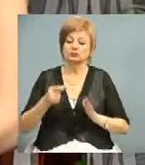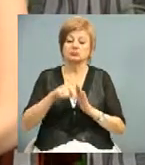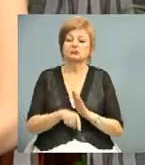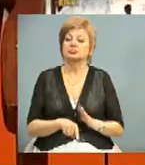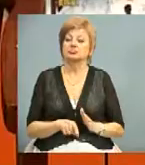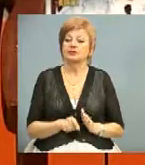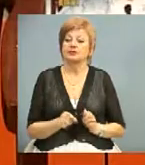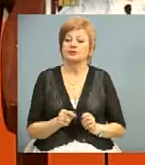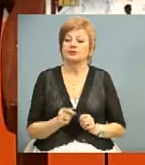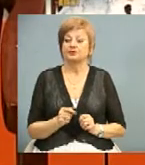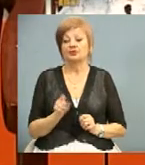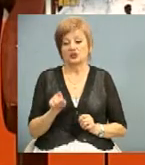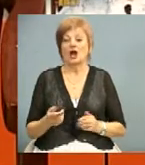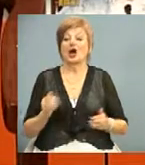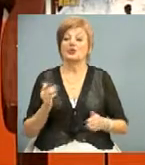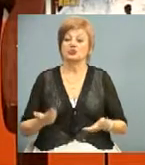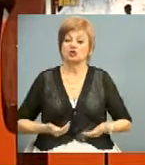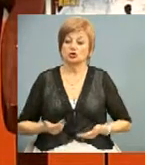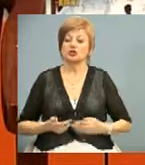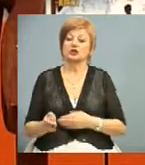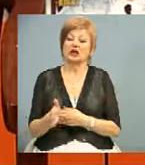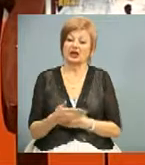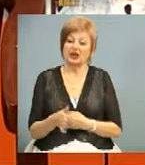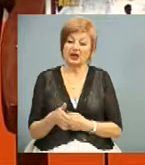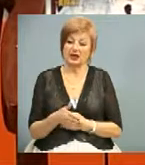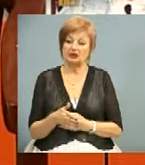океанах? Ну, там живуть